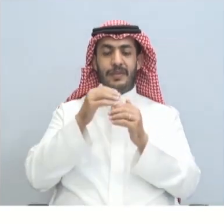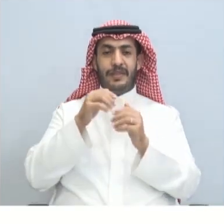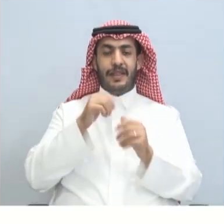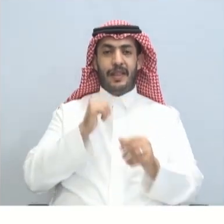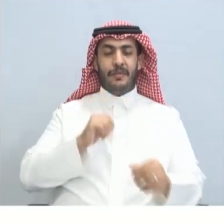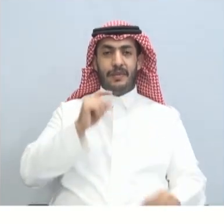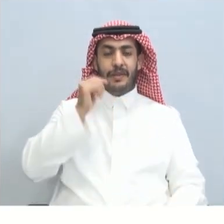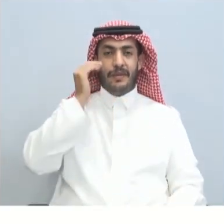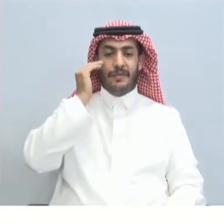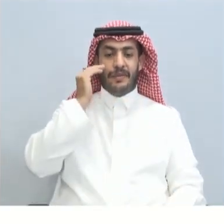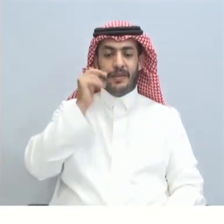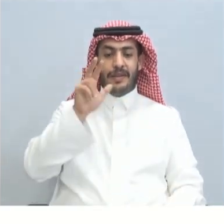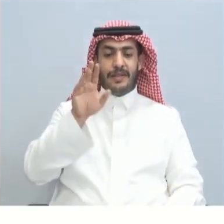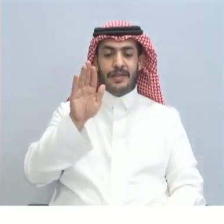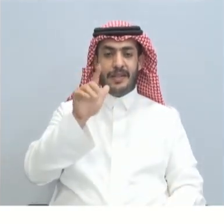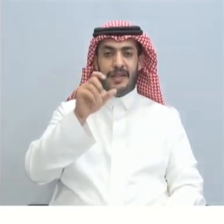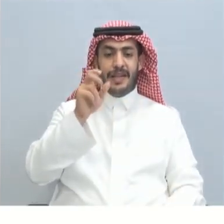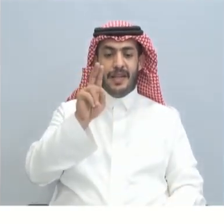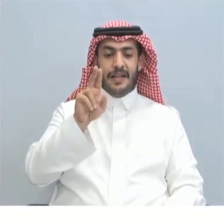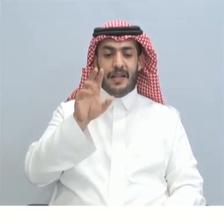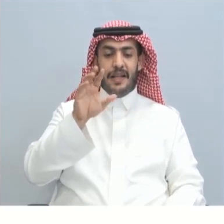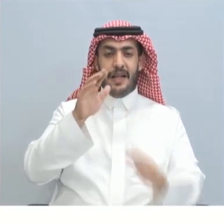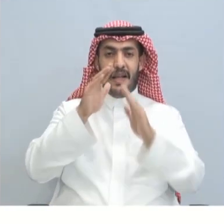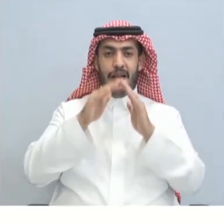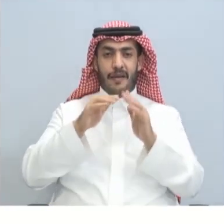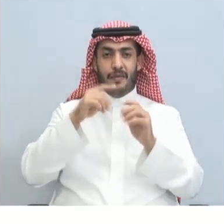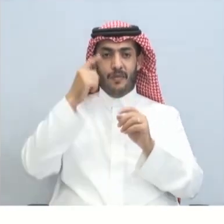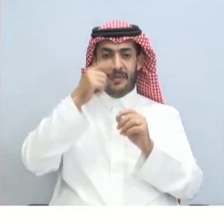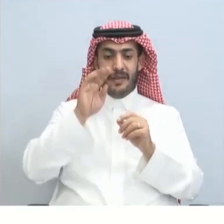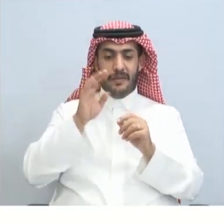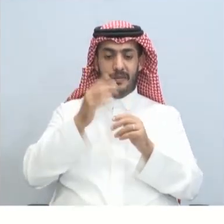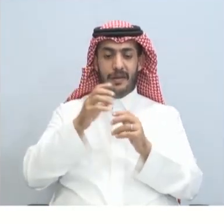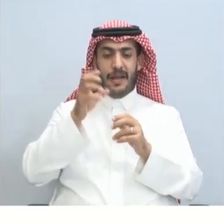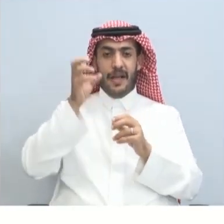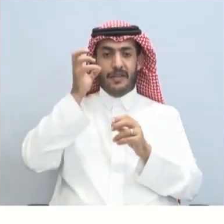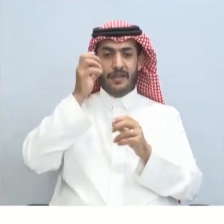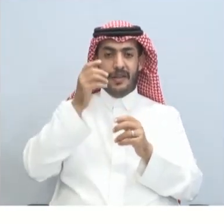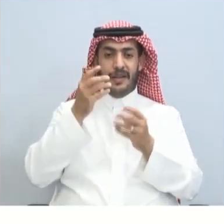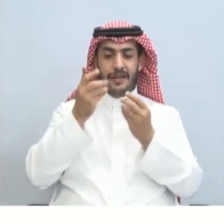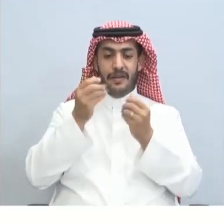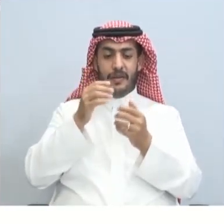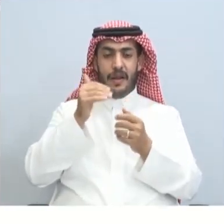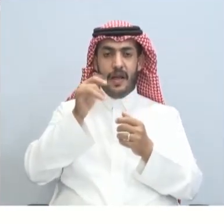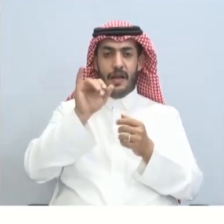اعزائي الطلبه لدينا السليكات الهرم الرباعي الاوجه الاحجار الكريمه